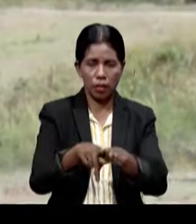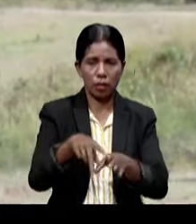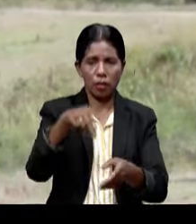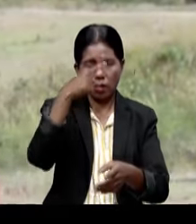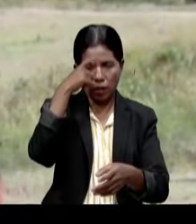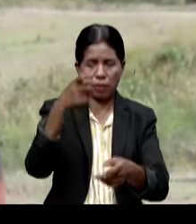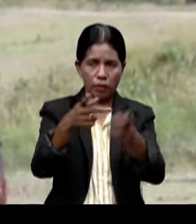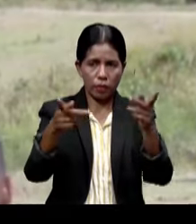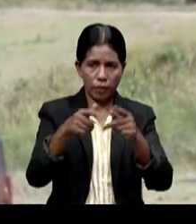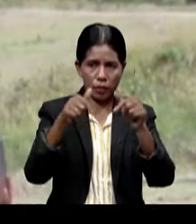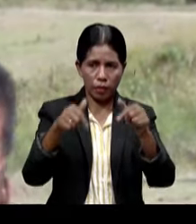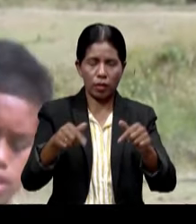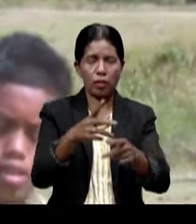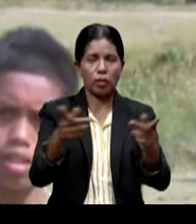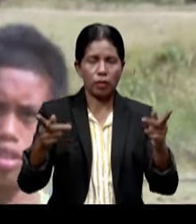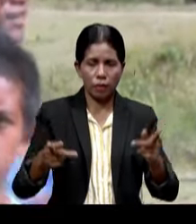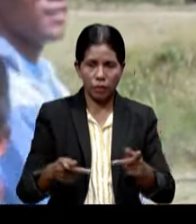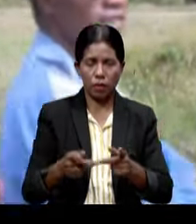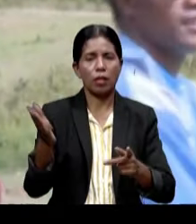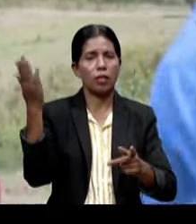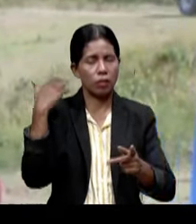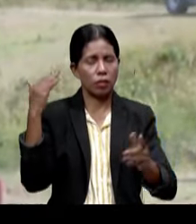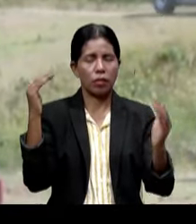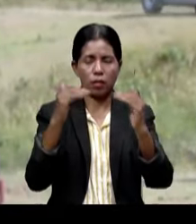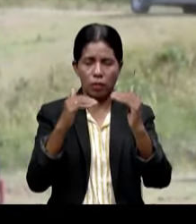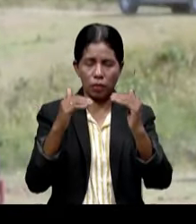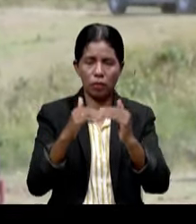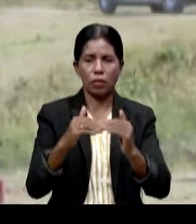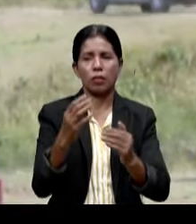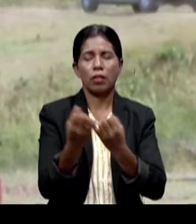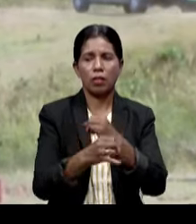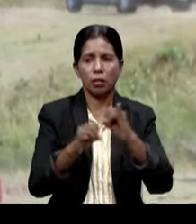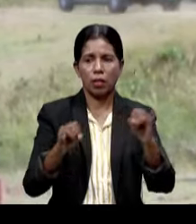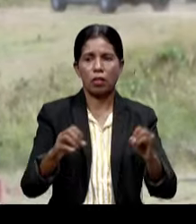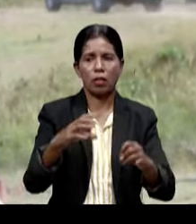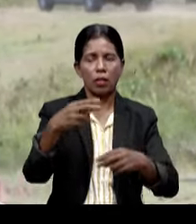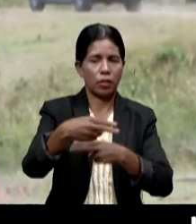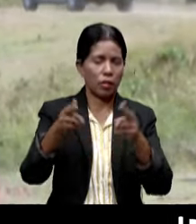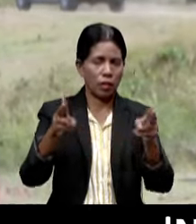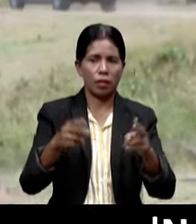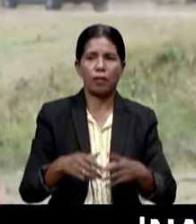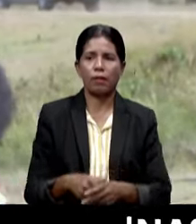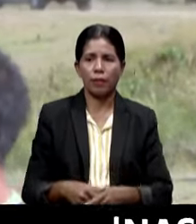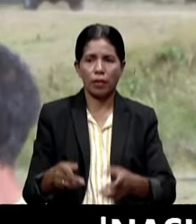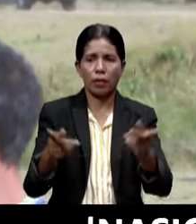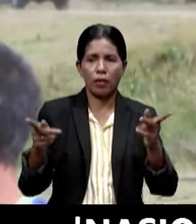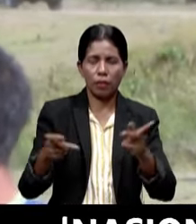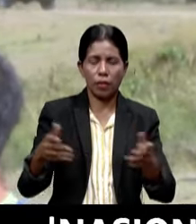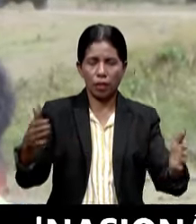idane sirkulasaun resistensia nia fatin sirkulasaun resistensia nia la oskai sa ene la yakas mas fatin